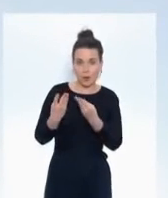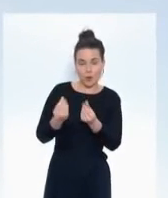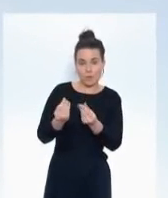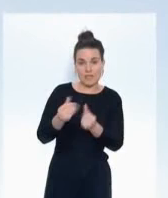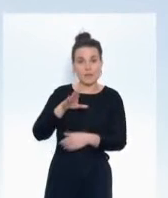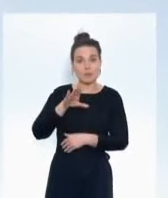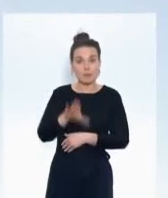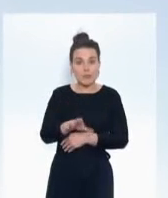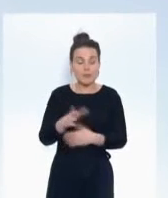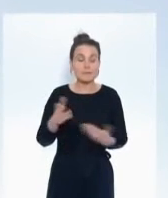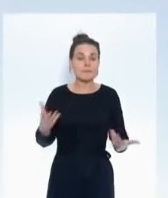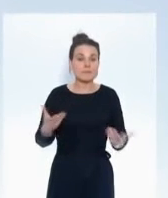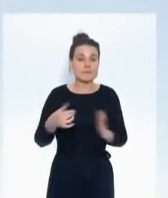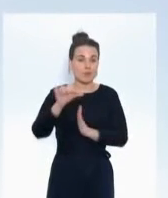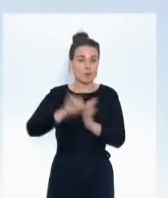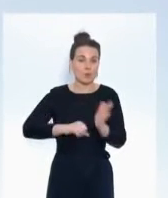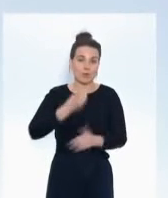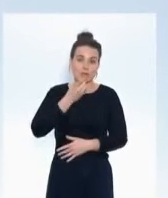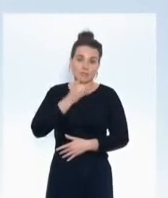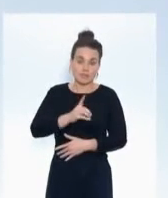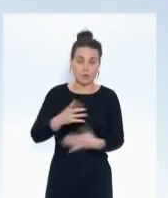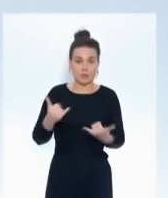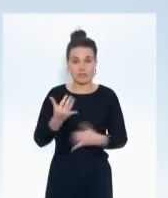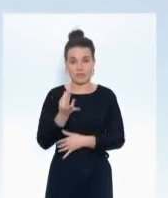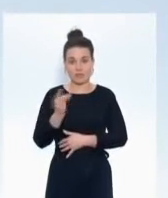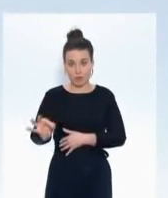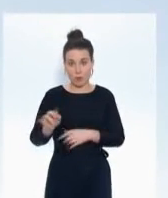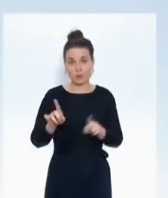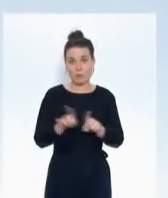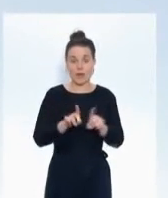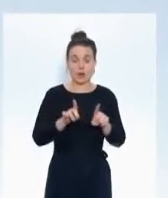qui ont accompagné l'arrivée du mois de décembre dans notre pays et sur le continent européen.